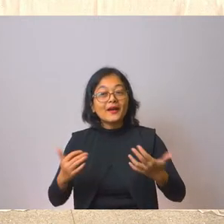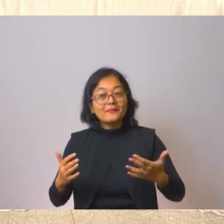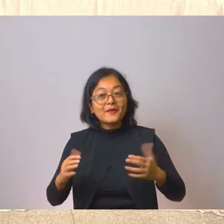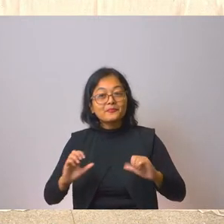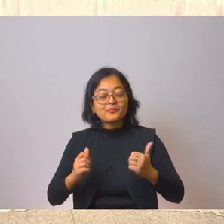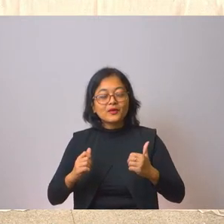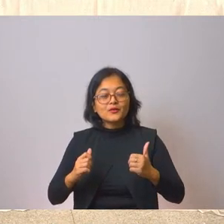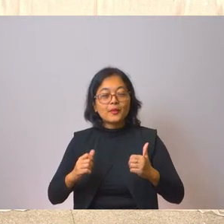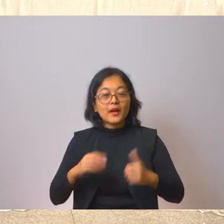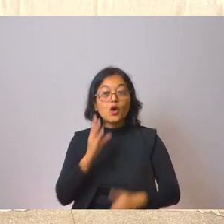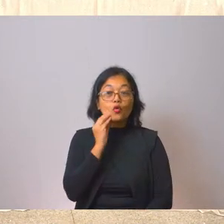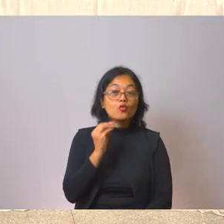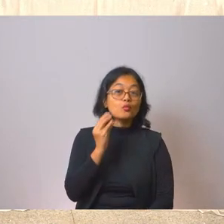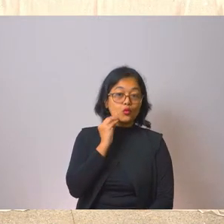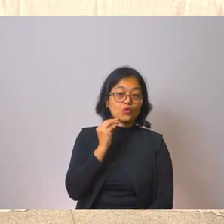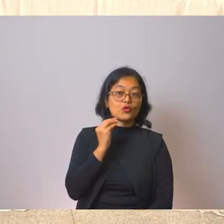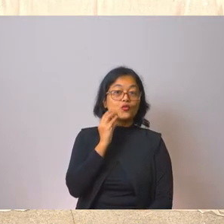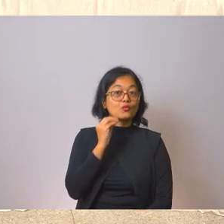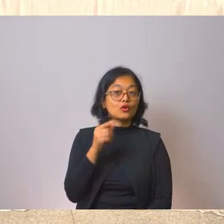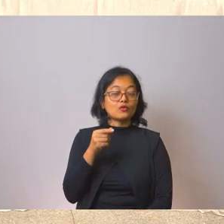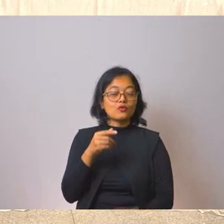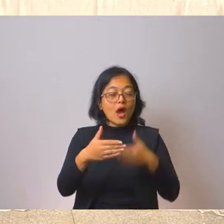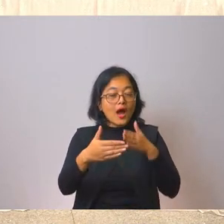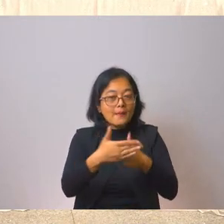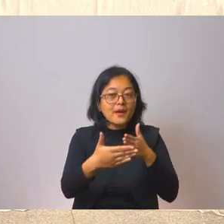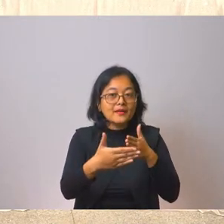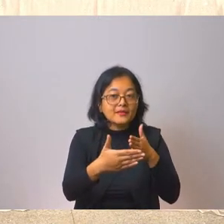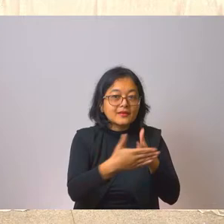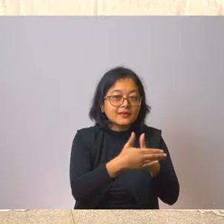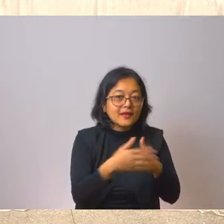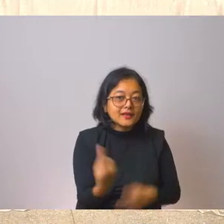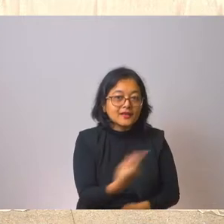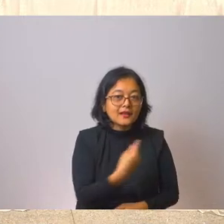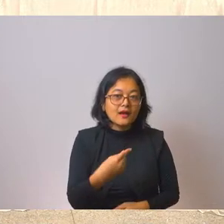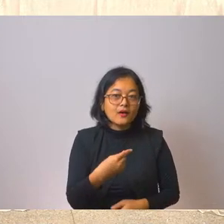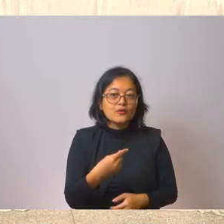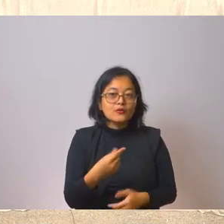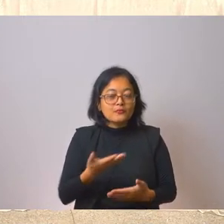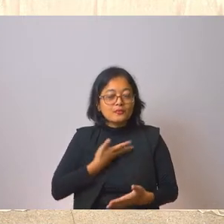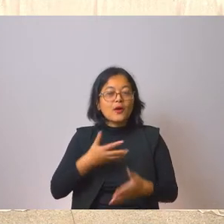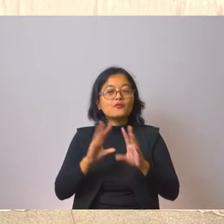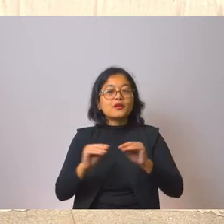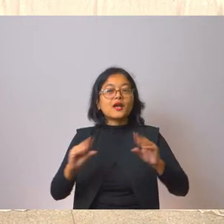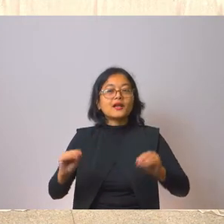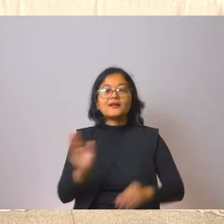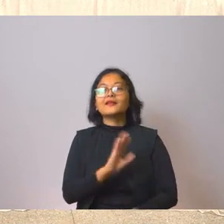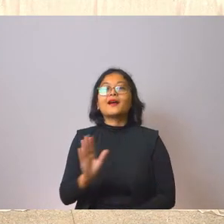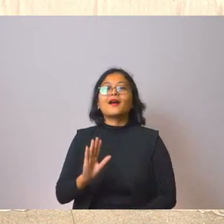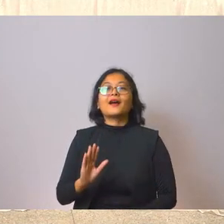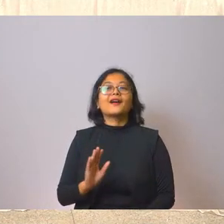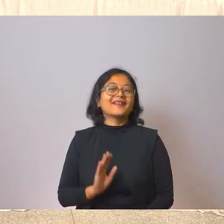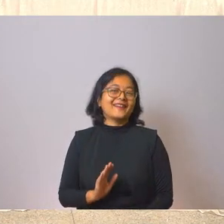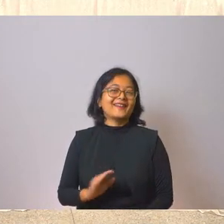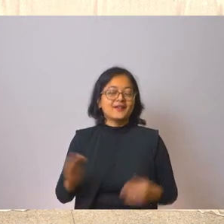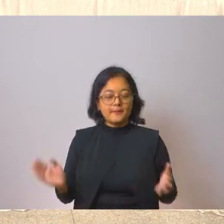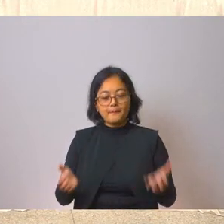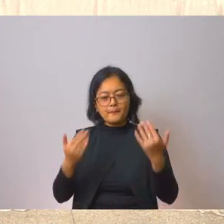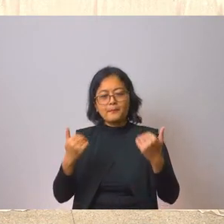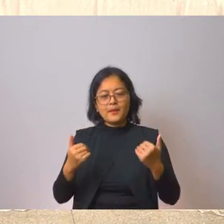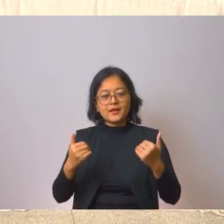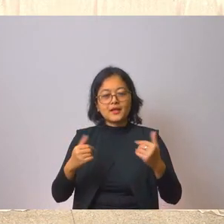kita untuk berkarya. Pesan sederhana hari ini adalah stop ageism. Stop